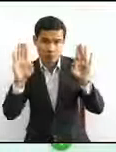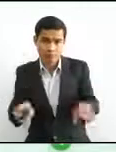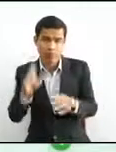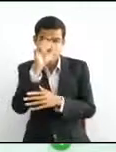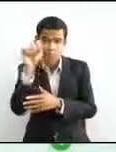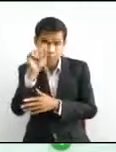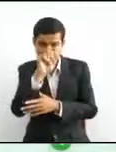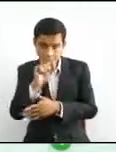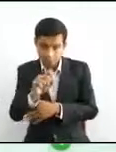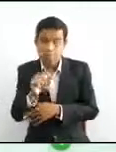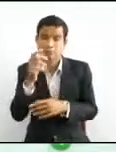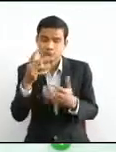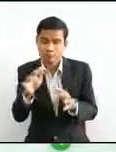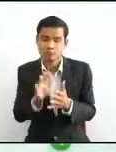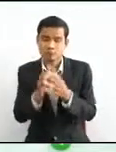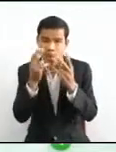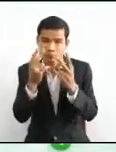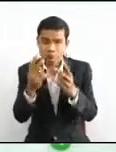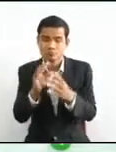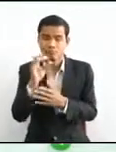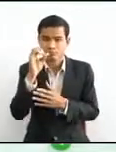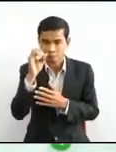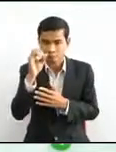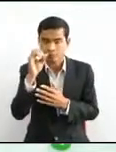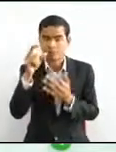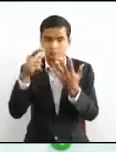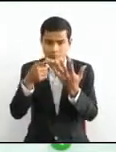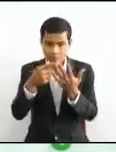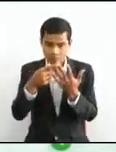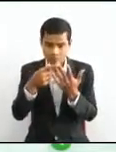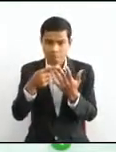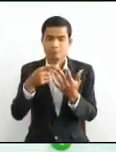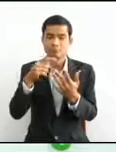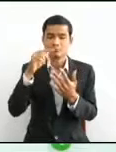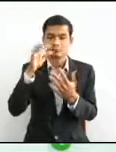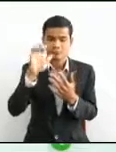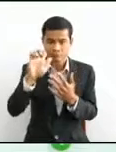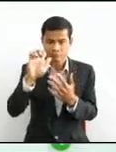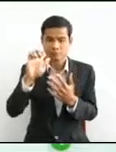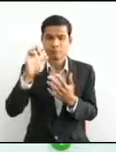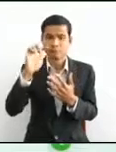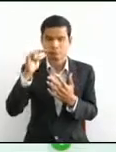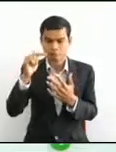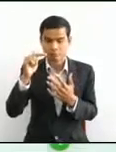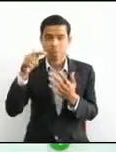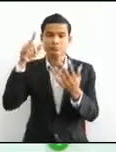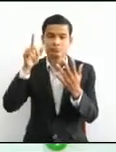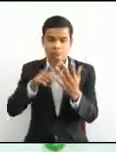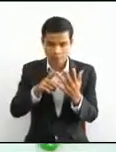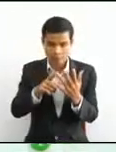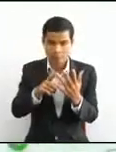lúng tròn miến lỡ sẽ ấm chó nâng ngớ